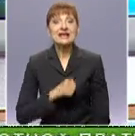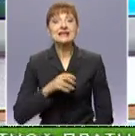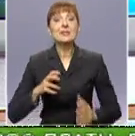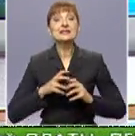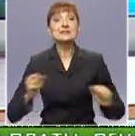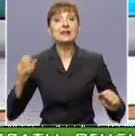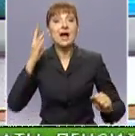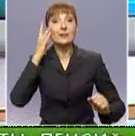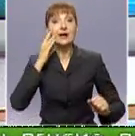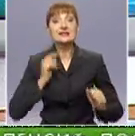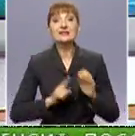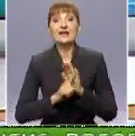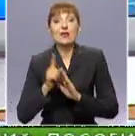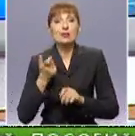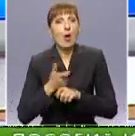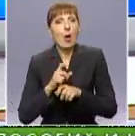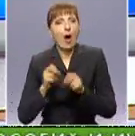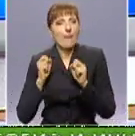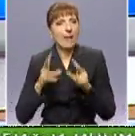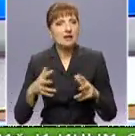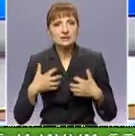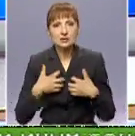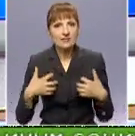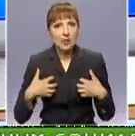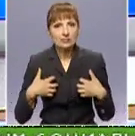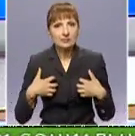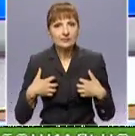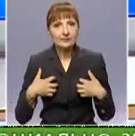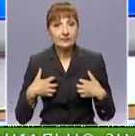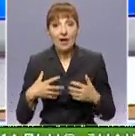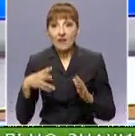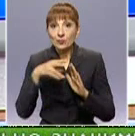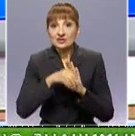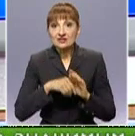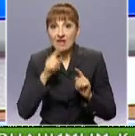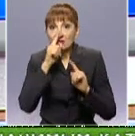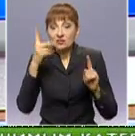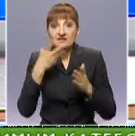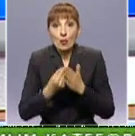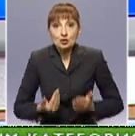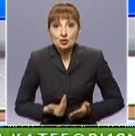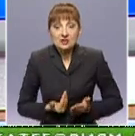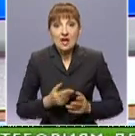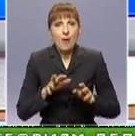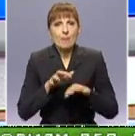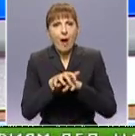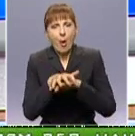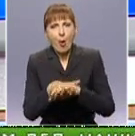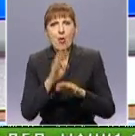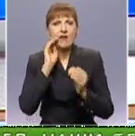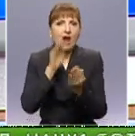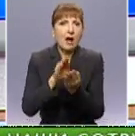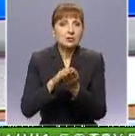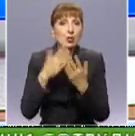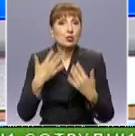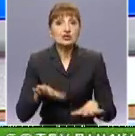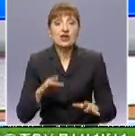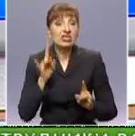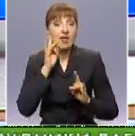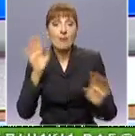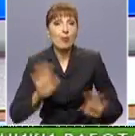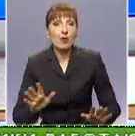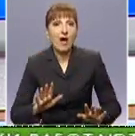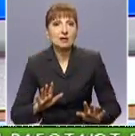Самые смелые алматинцы заводят наиболее опасных животных. Впустить экзотику в свою жизнь в виде пауков и крокодилов уже не столь